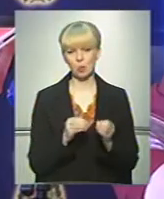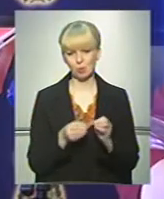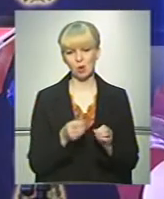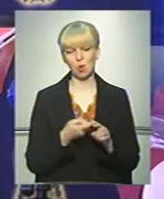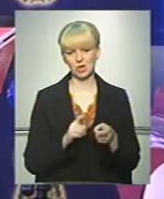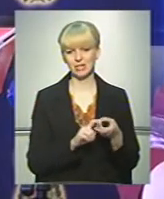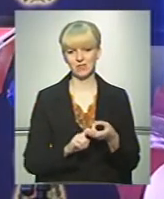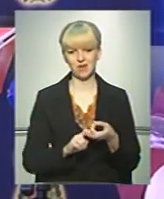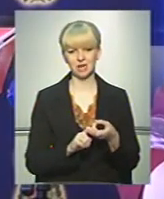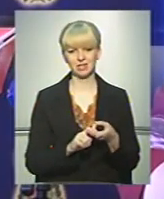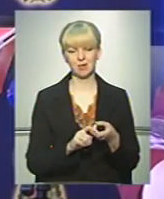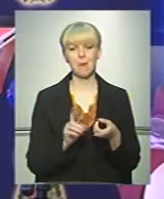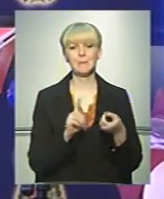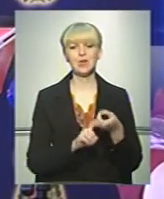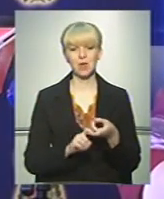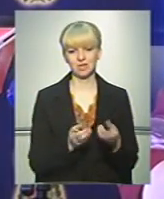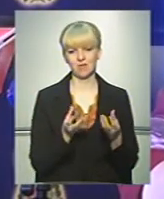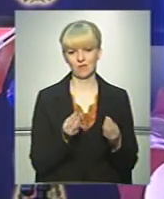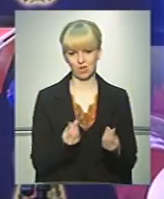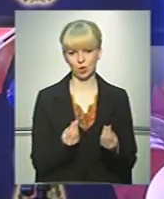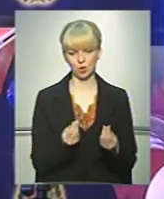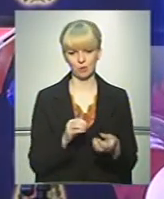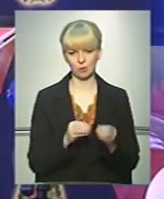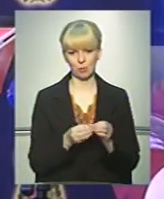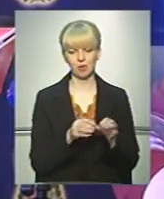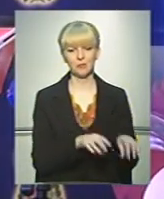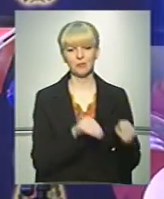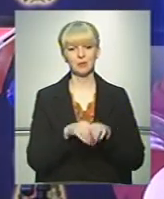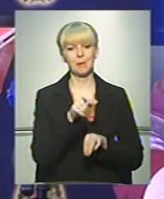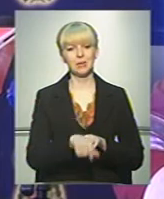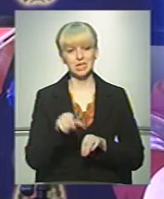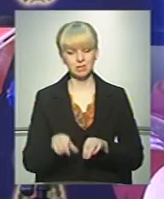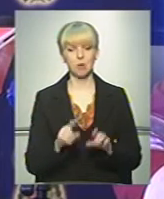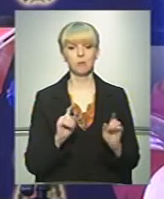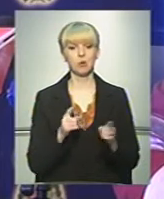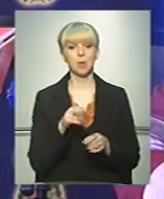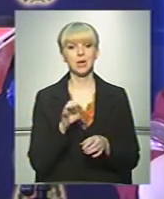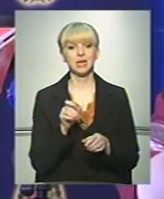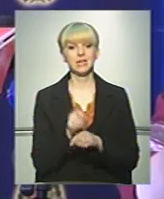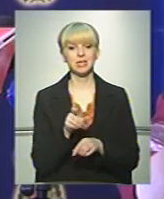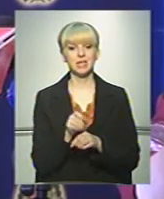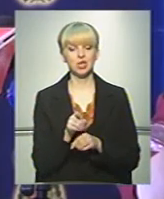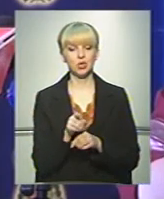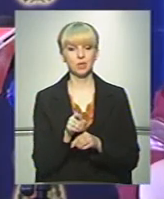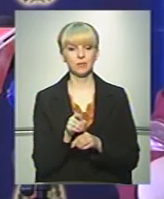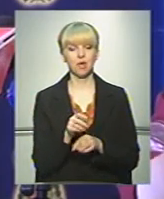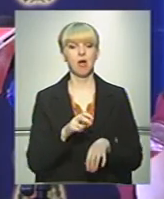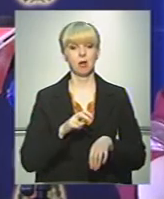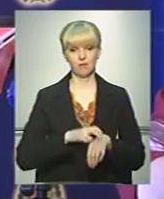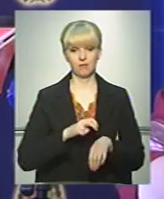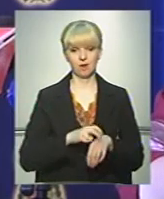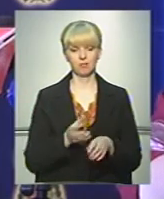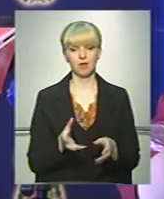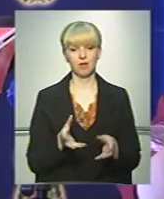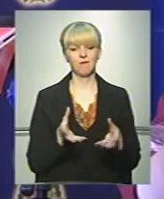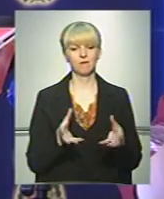цілком прив'язана до фінансових проблем переселенців, тому що при призначенні, тобто врач